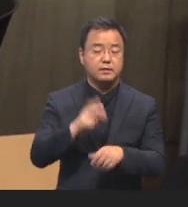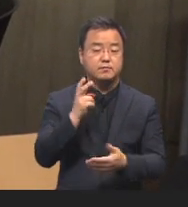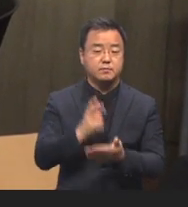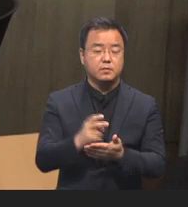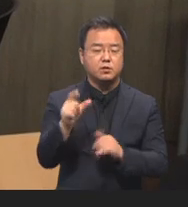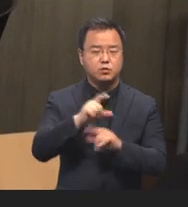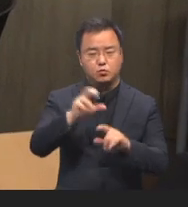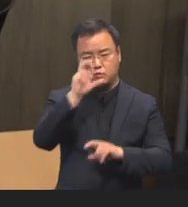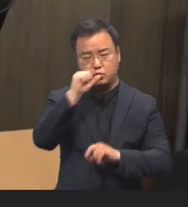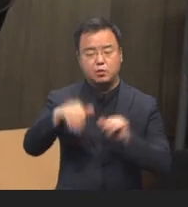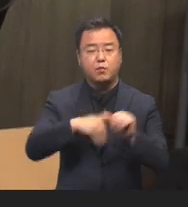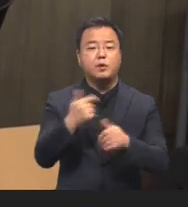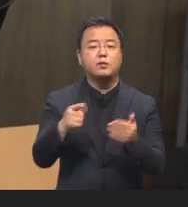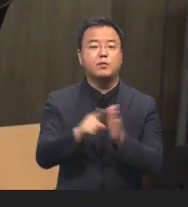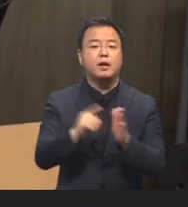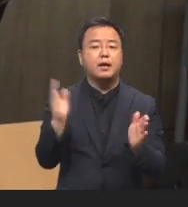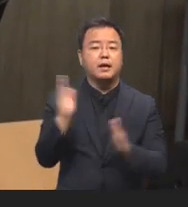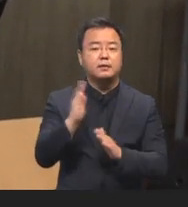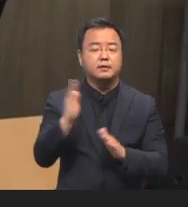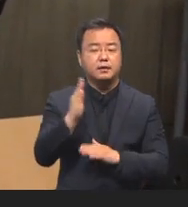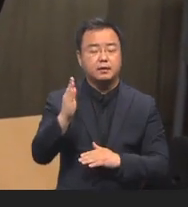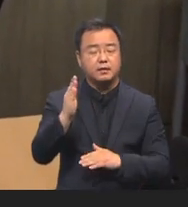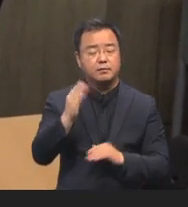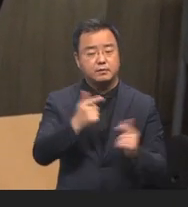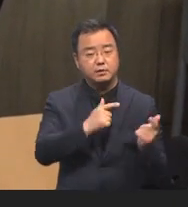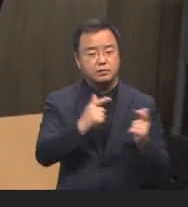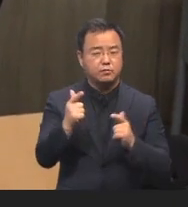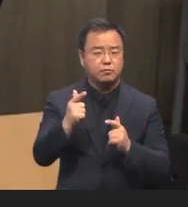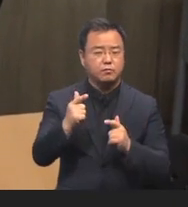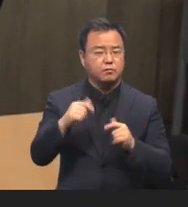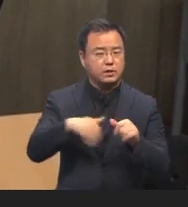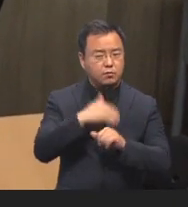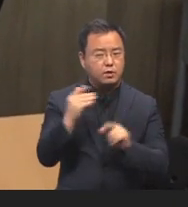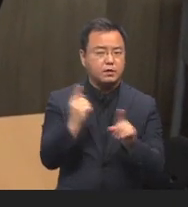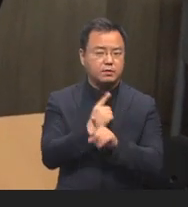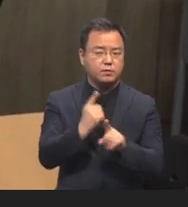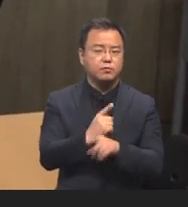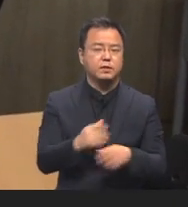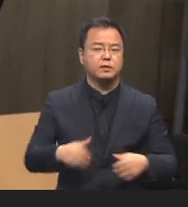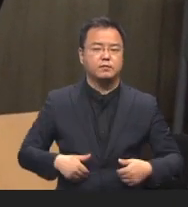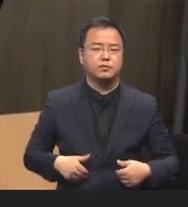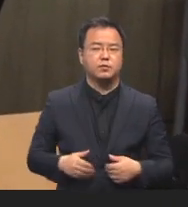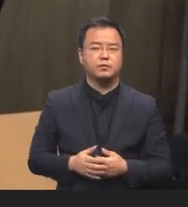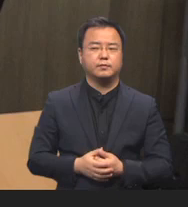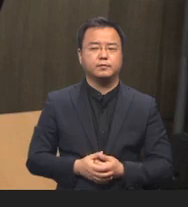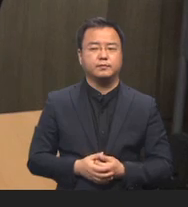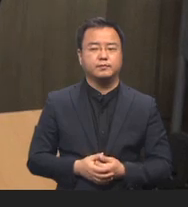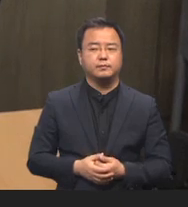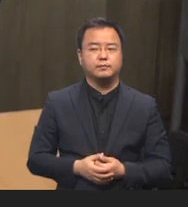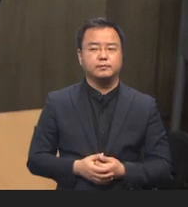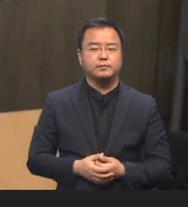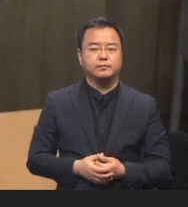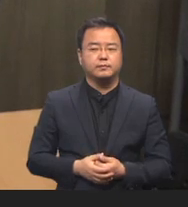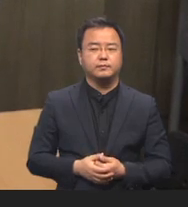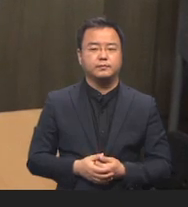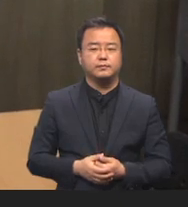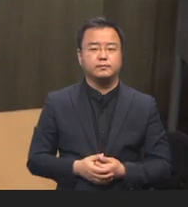위해선 학교와 학생의 의견을 바탕으로 한 개선이 필요해 보입니다. EBS 스쿨 리포터 박미소입니다.